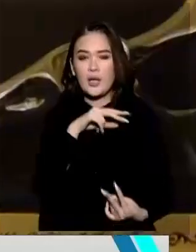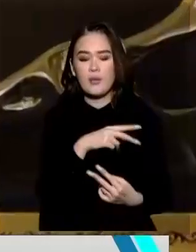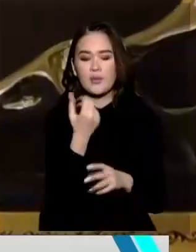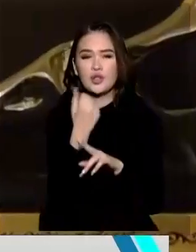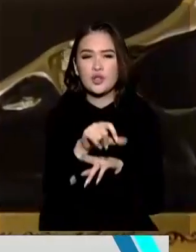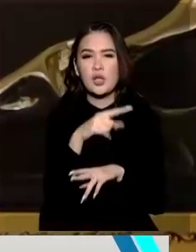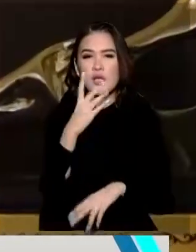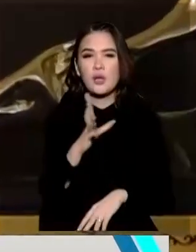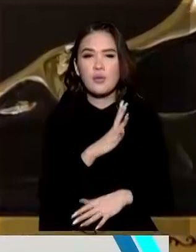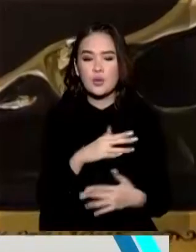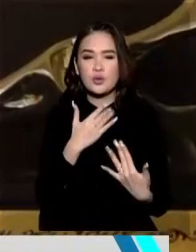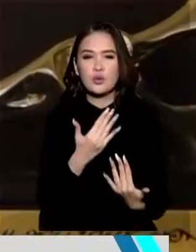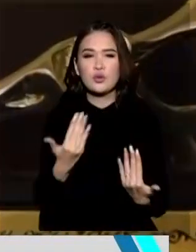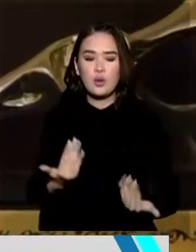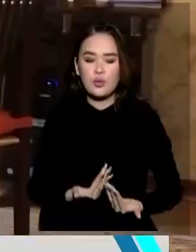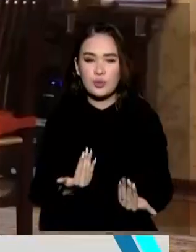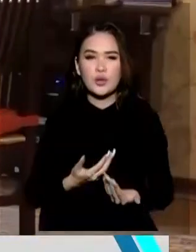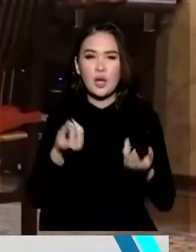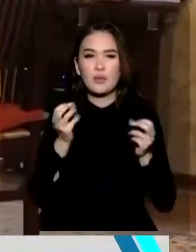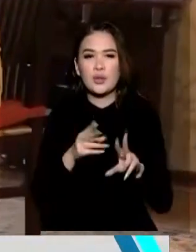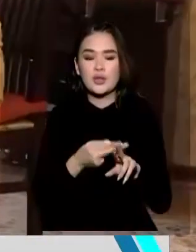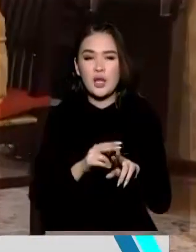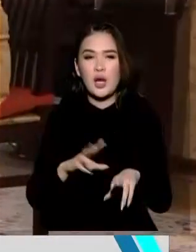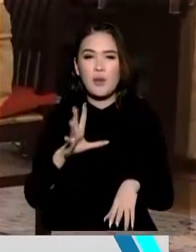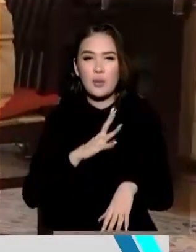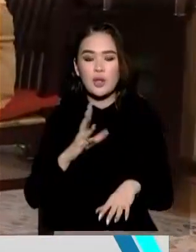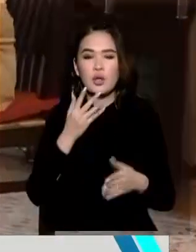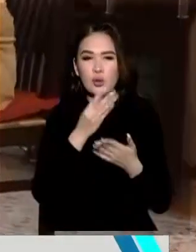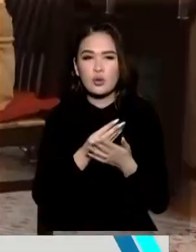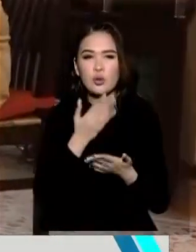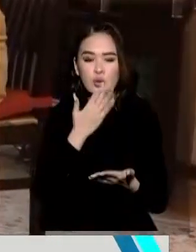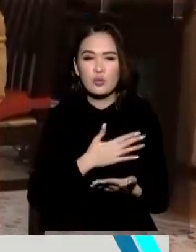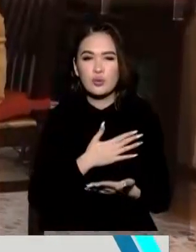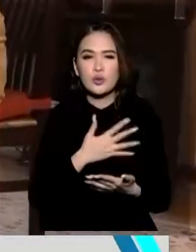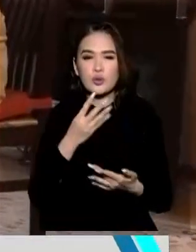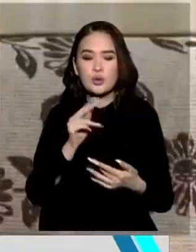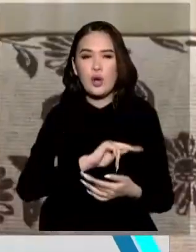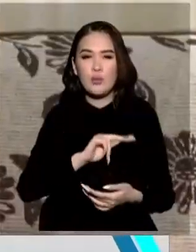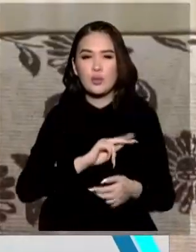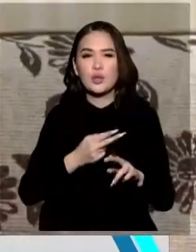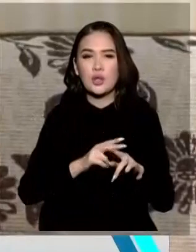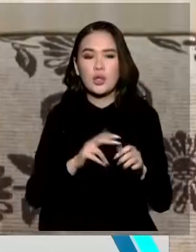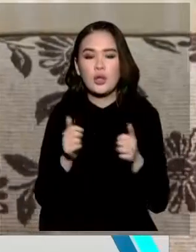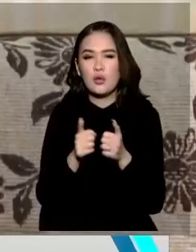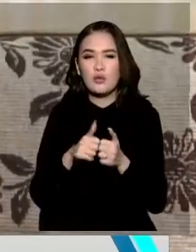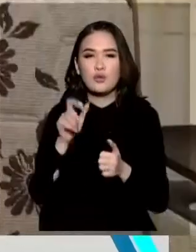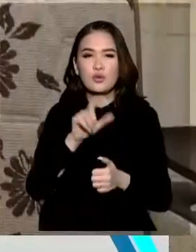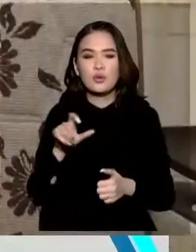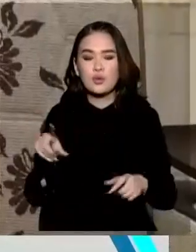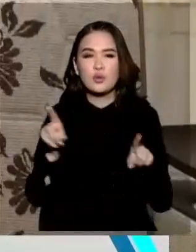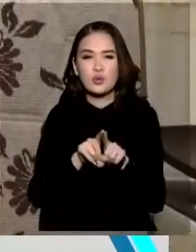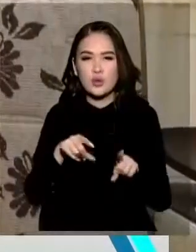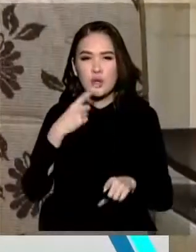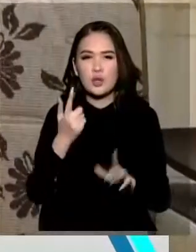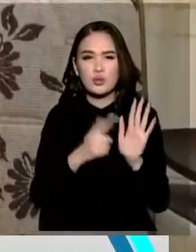Айман Кенжебаеваның өмірлік принципі. Мамандыққа деген махаббат оны мұратқа жеткізді. Бұны әріптестері де растап отыр.